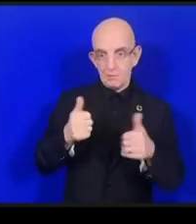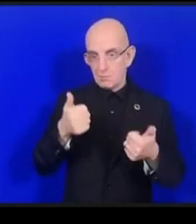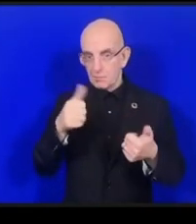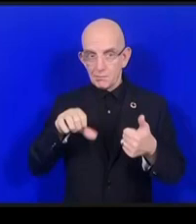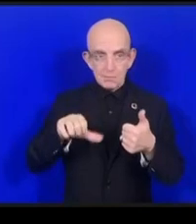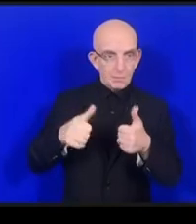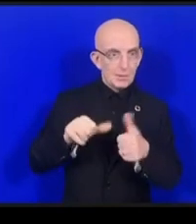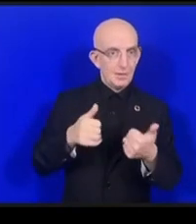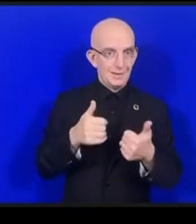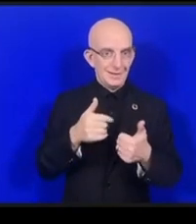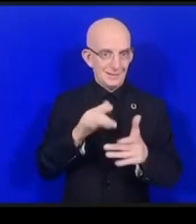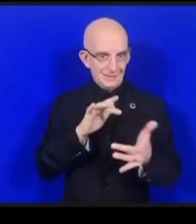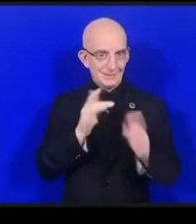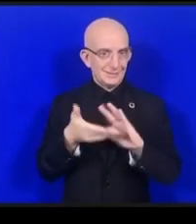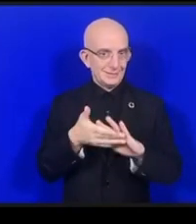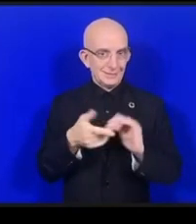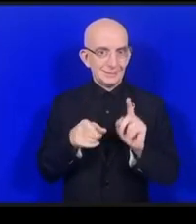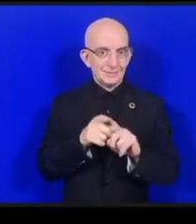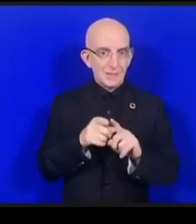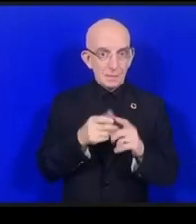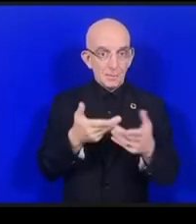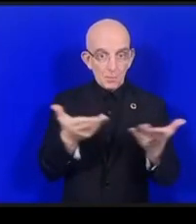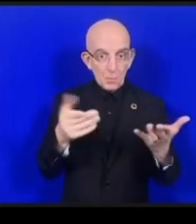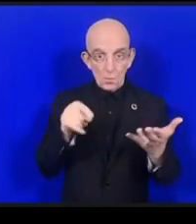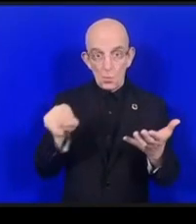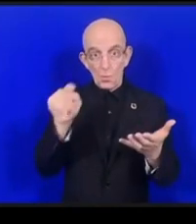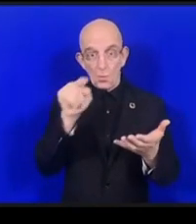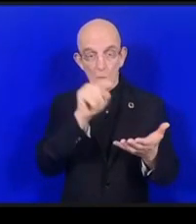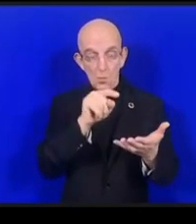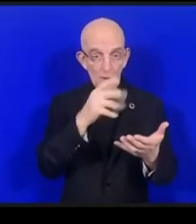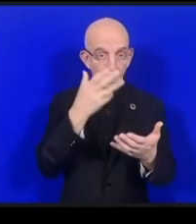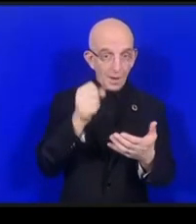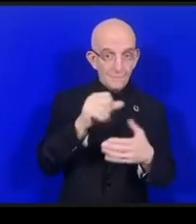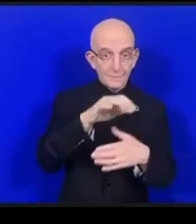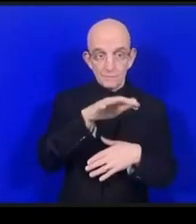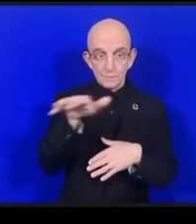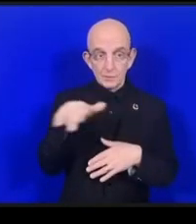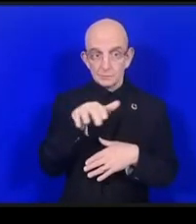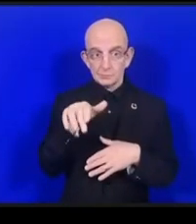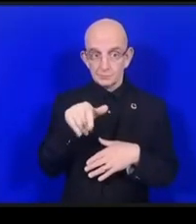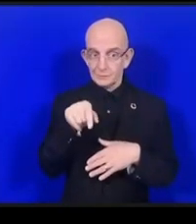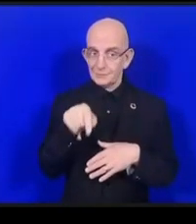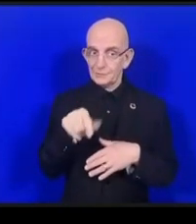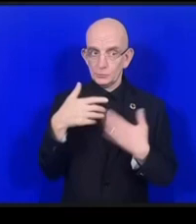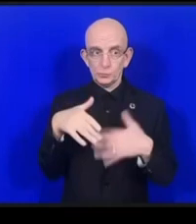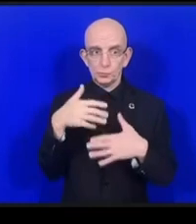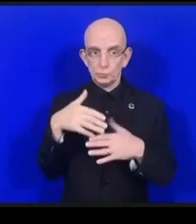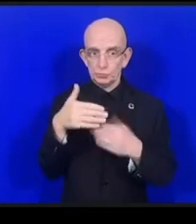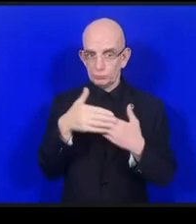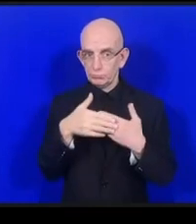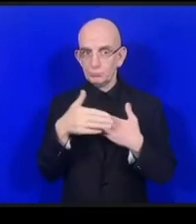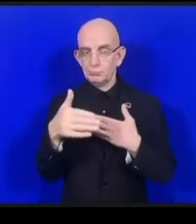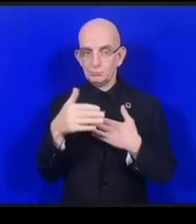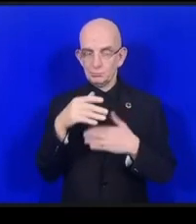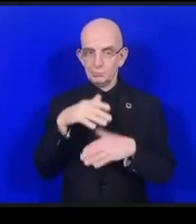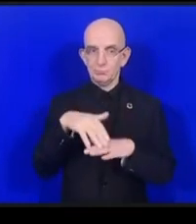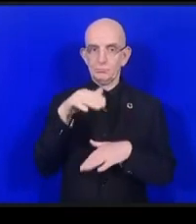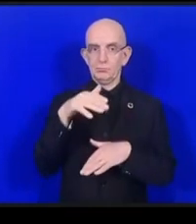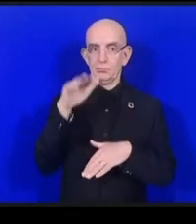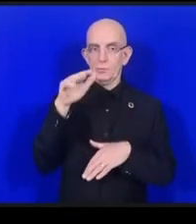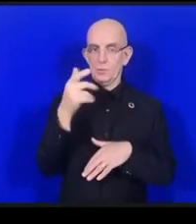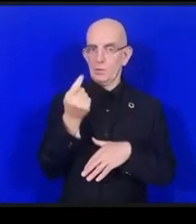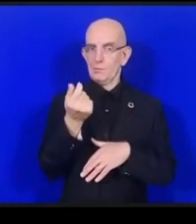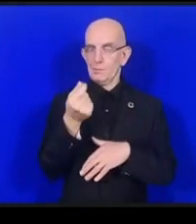интернету для обучения при этом далеко не всем интернет доступен это становится всё дороже и дороже получать